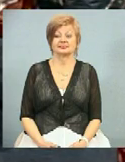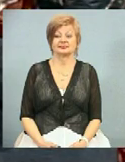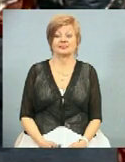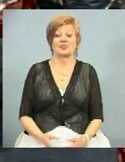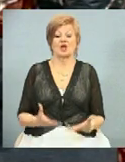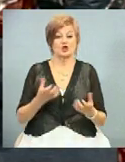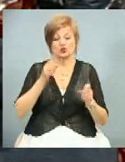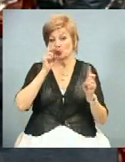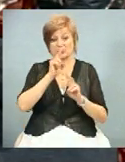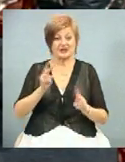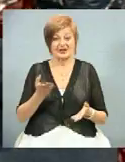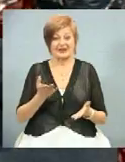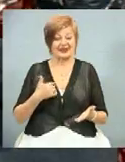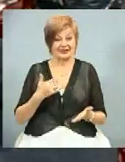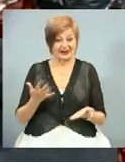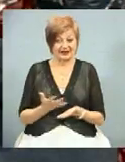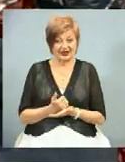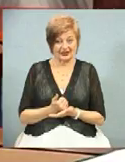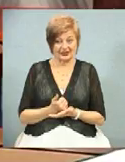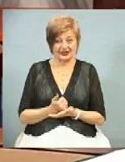Ви ще не знаєте, де нас знайти, друзі?